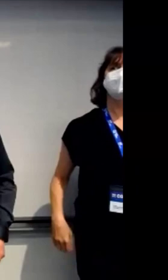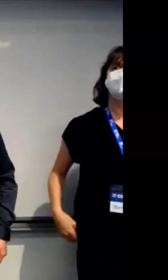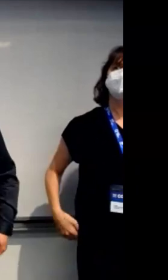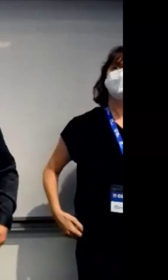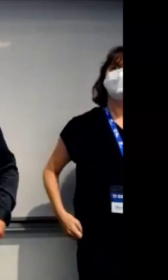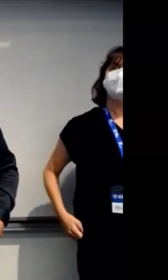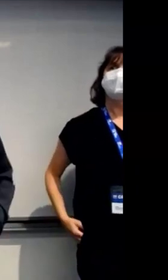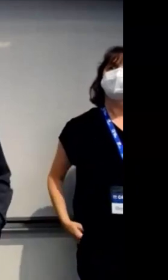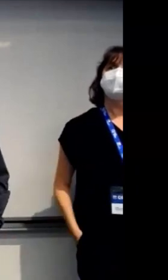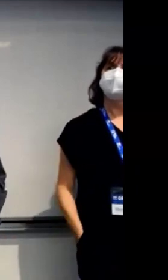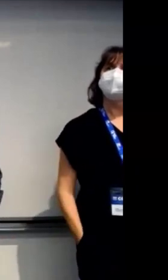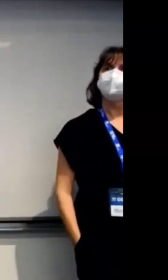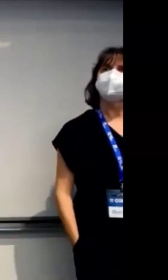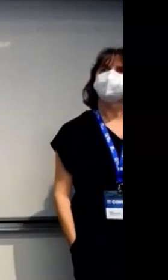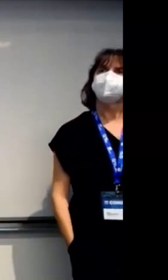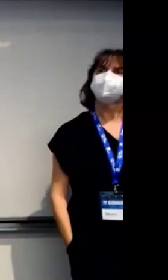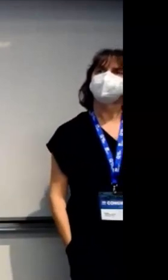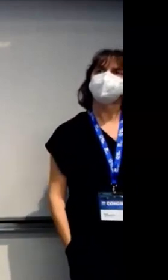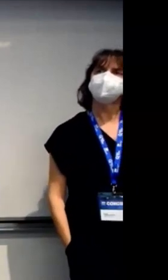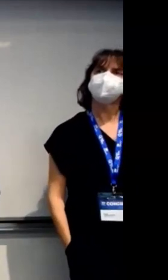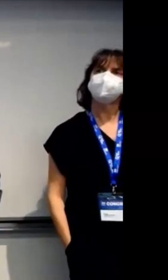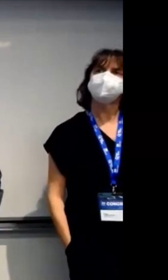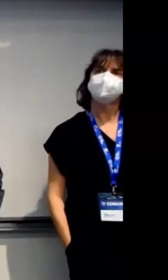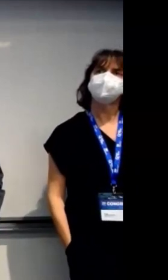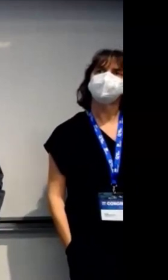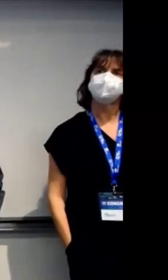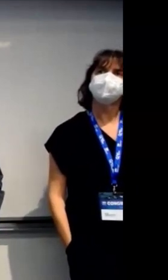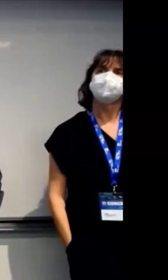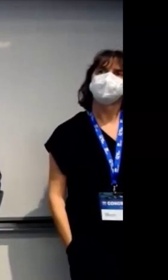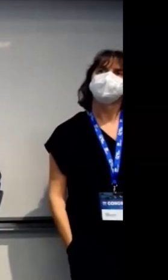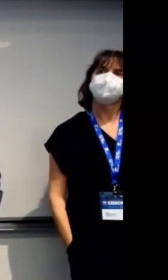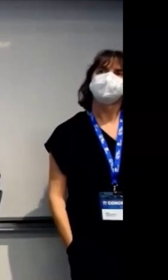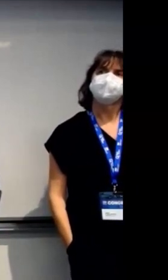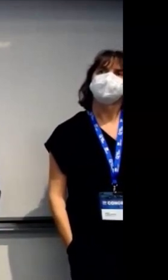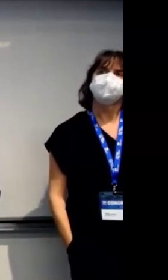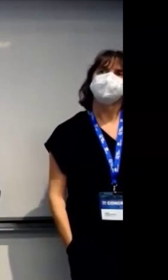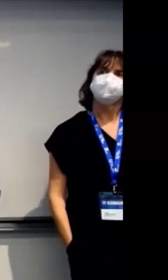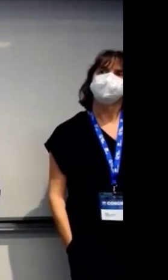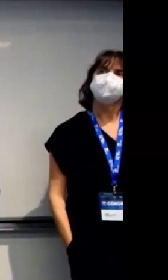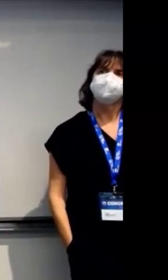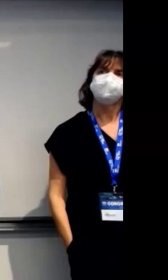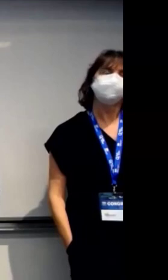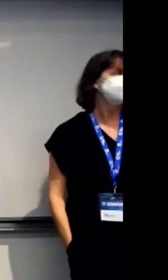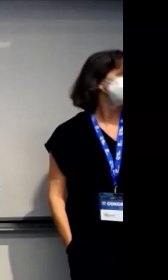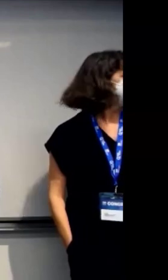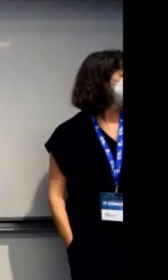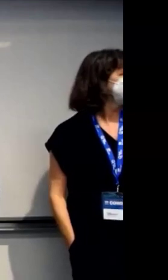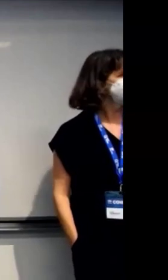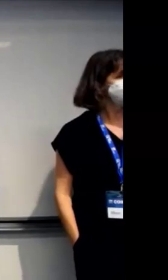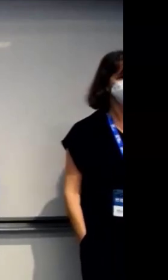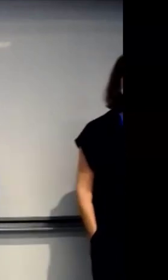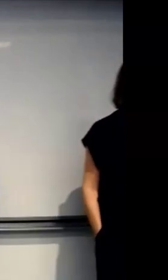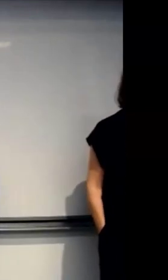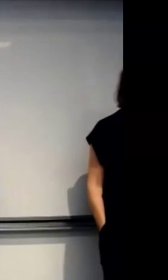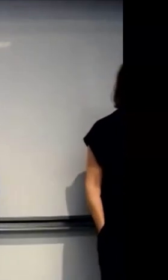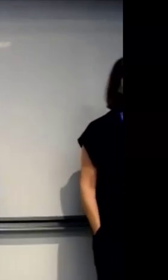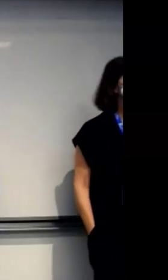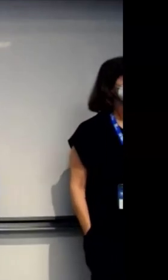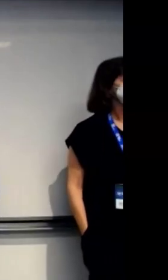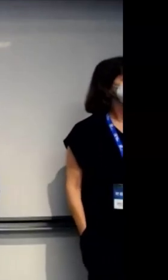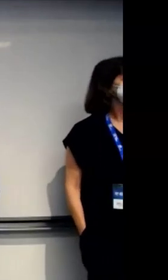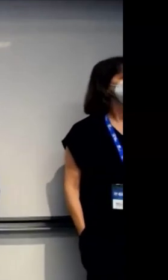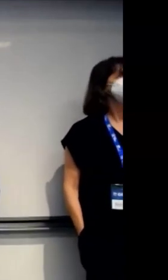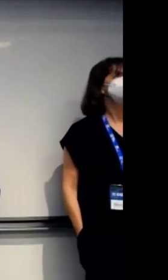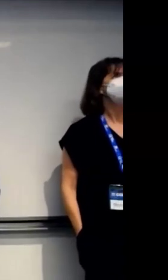chapitre, l'information ne soit pas perdue et que tu puisses le retransformer en quelque chose d'autre. Oui, c'est là. En fait, je l'ai annoncé, mais ils ne m'ont pas dit